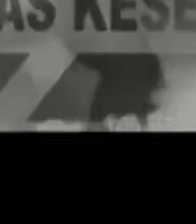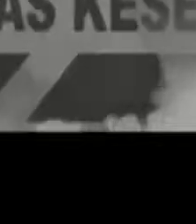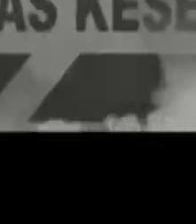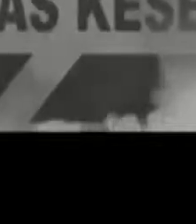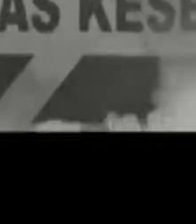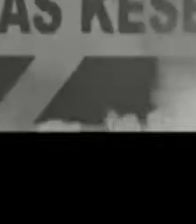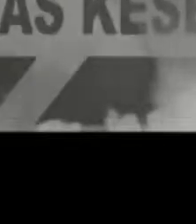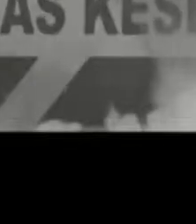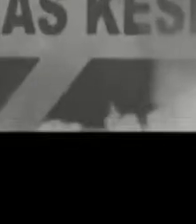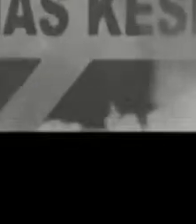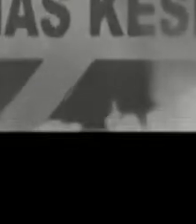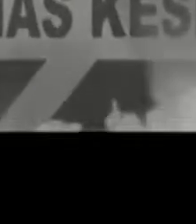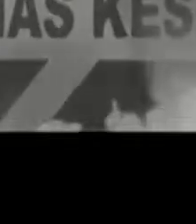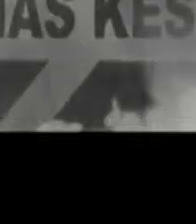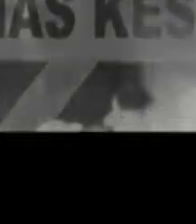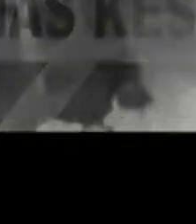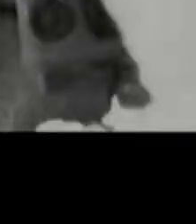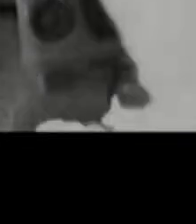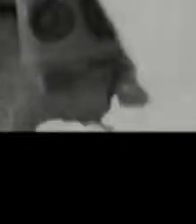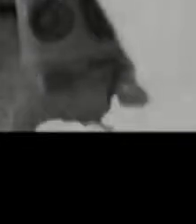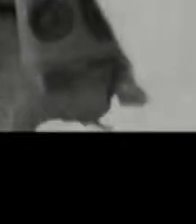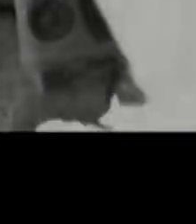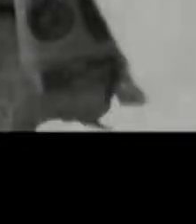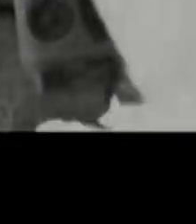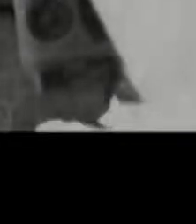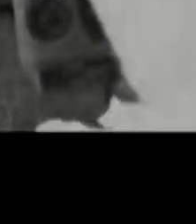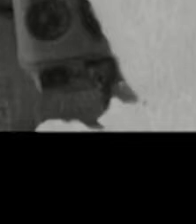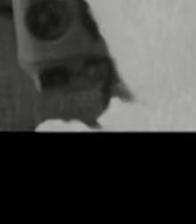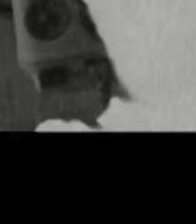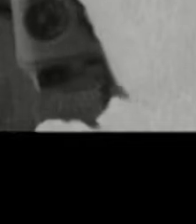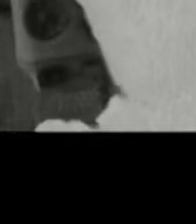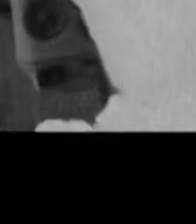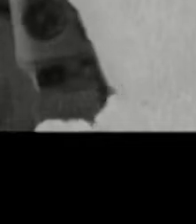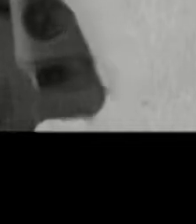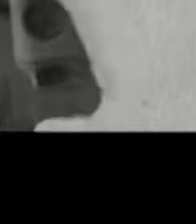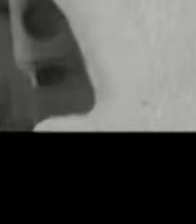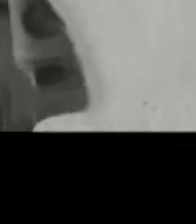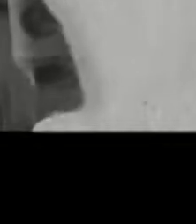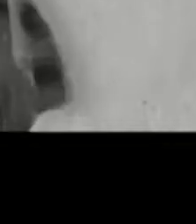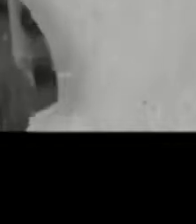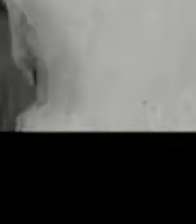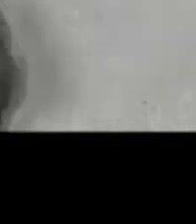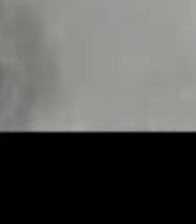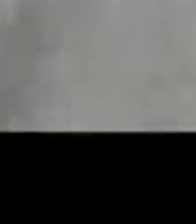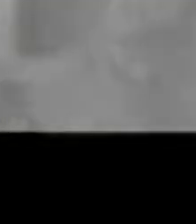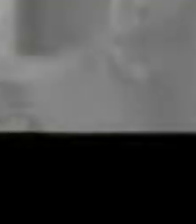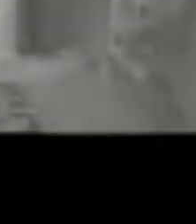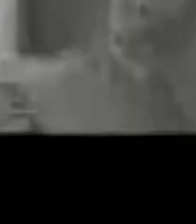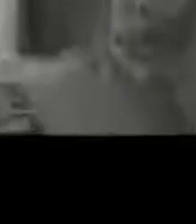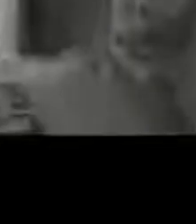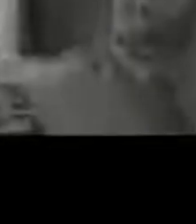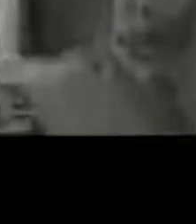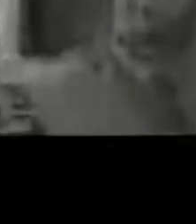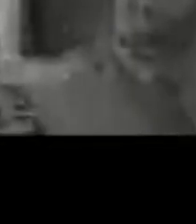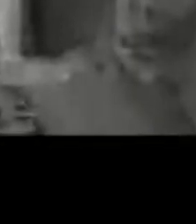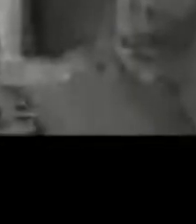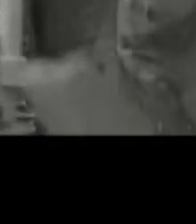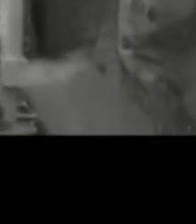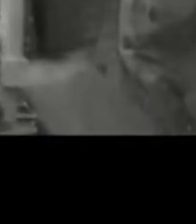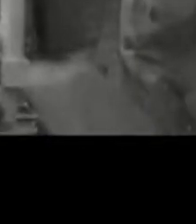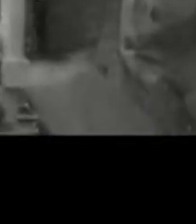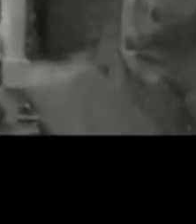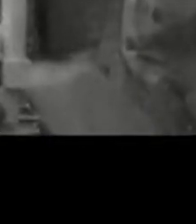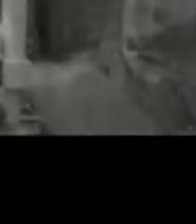ada mereka yang jatuh ada mereka yang sakit Ada mereka yang Hai ada mereka yang menegangkan